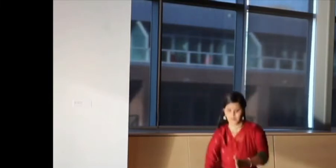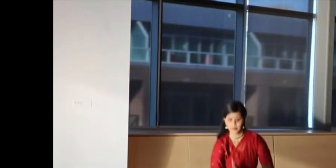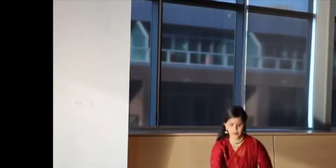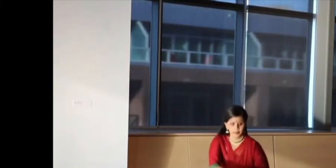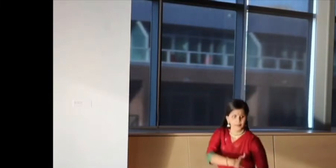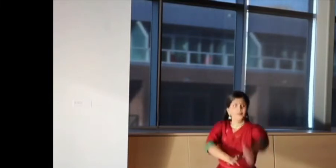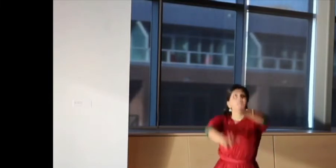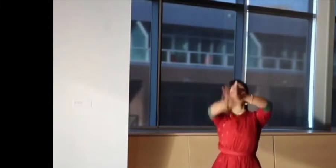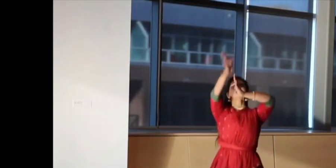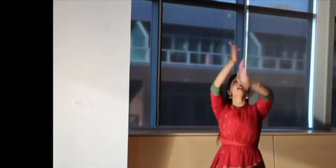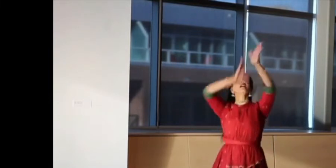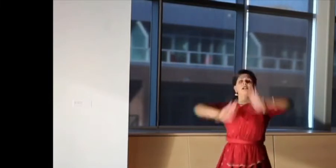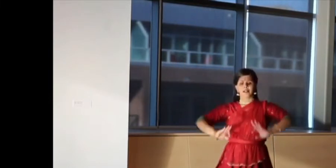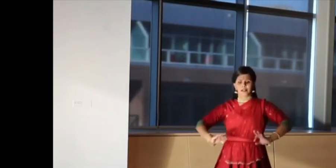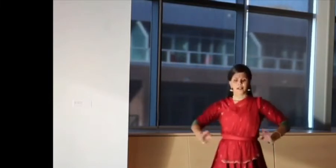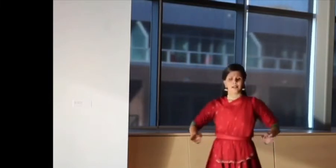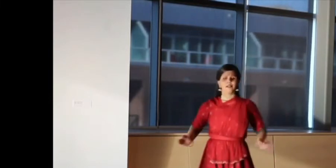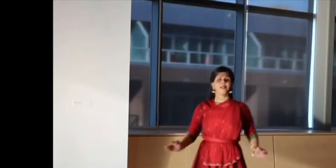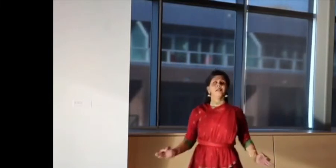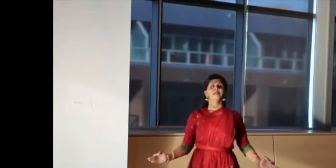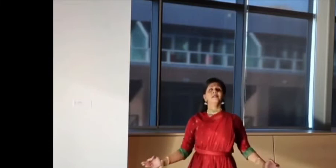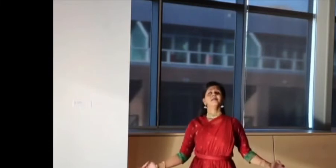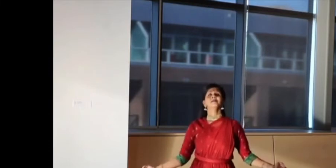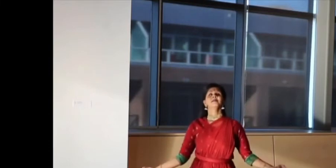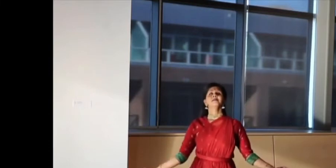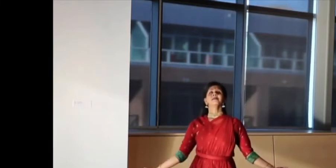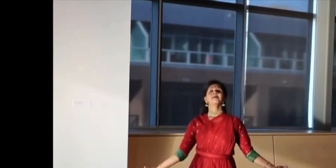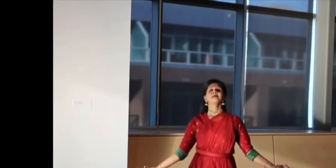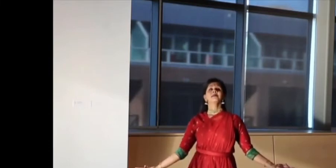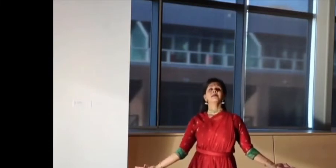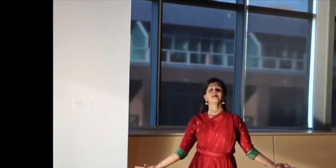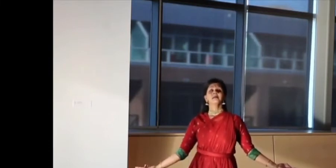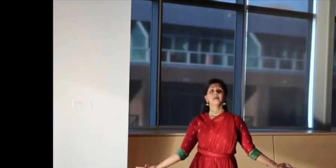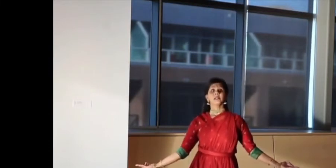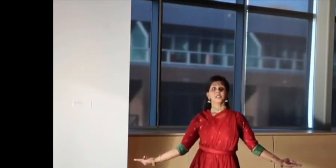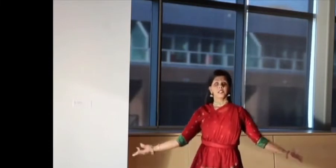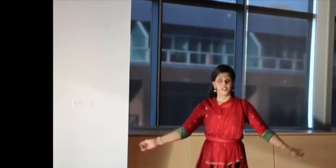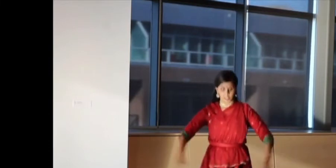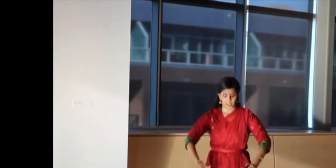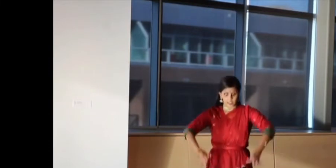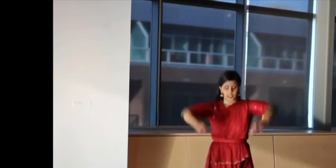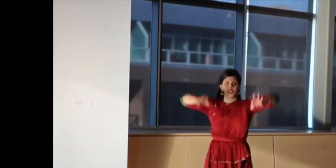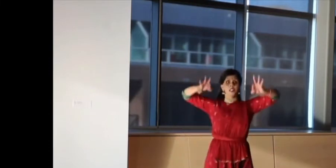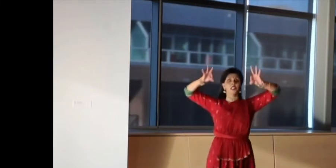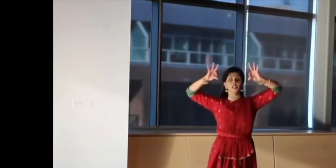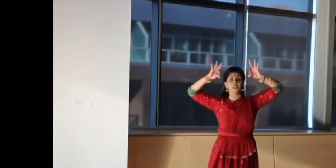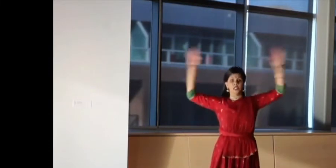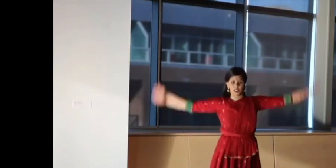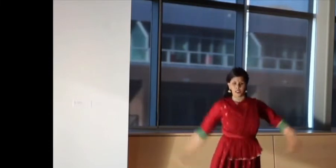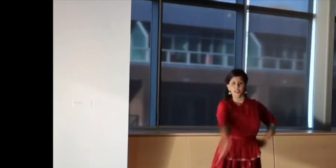गुरुविक्रमाय गुह्यप्रवराय गुरवे गुणगुरवे